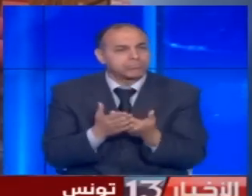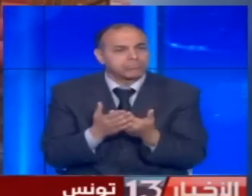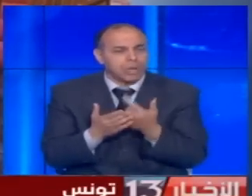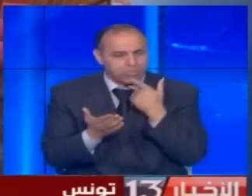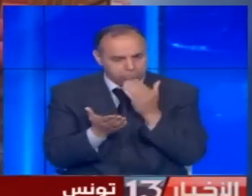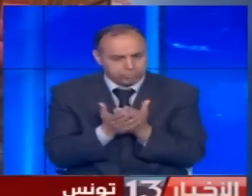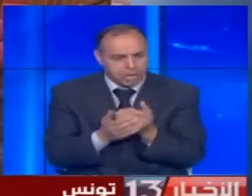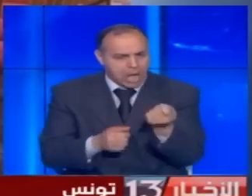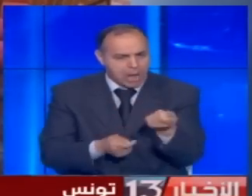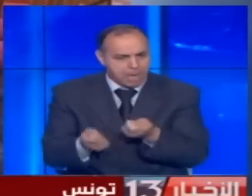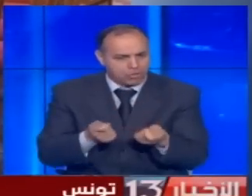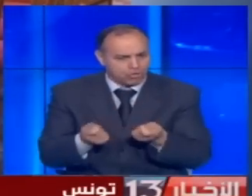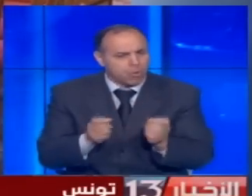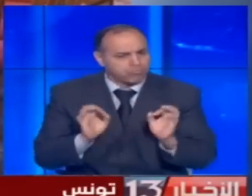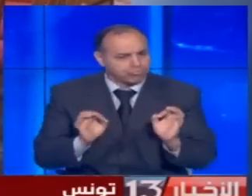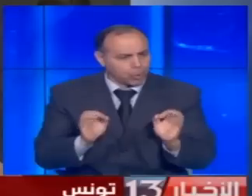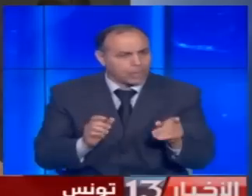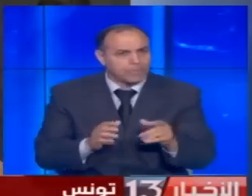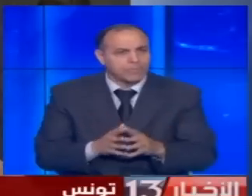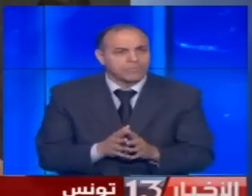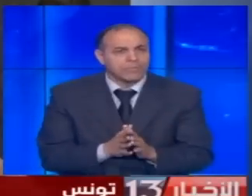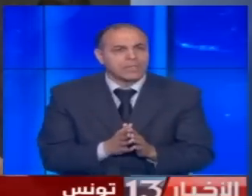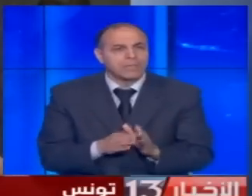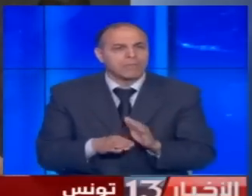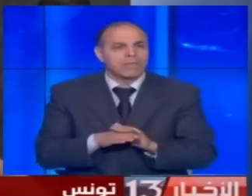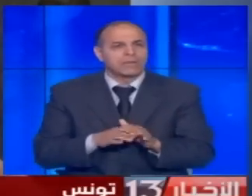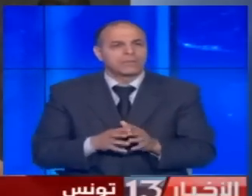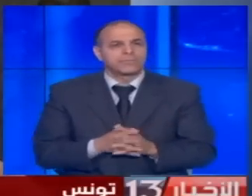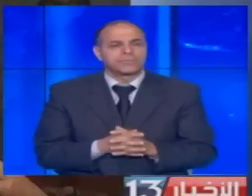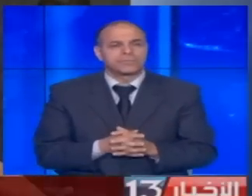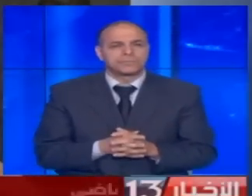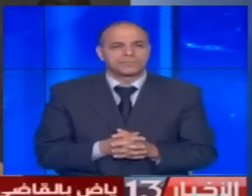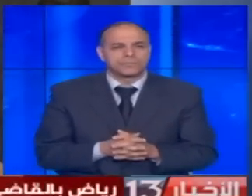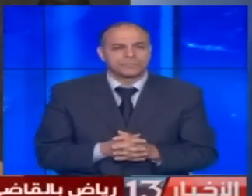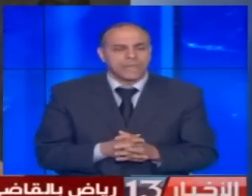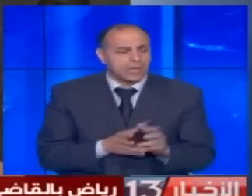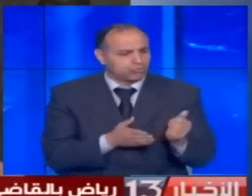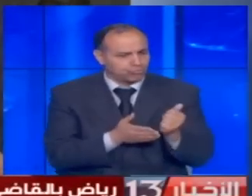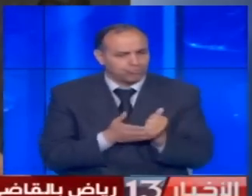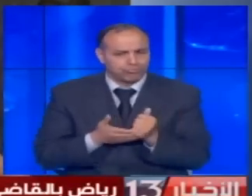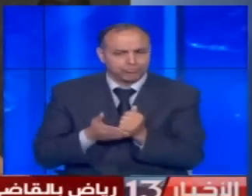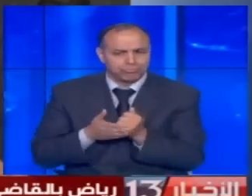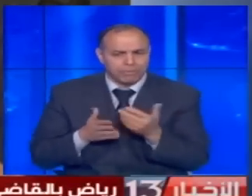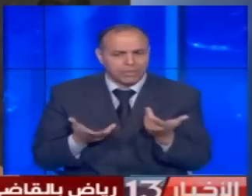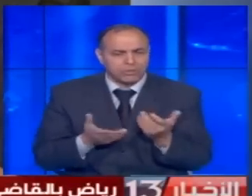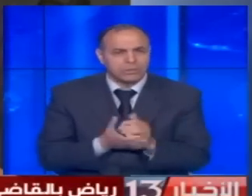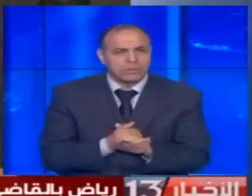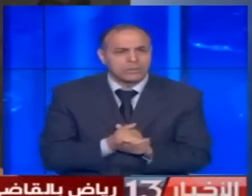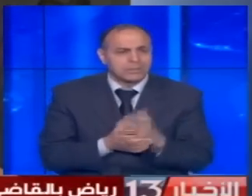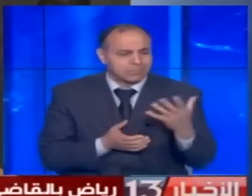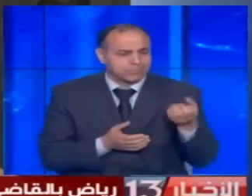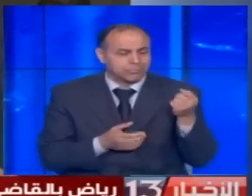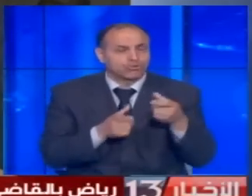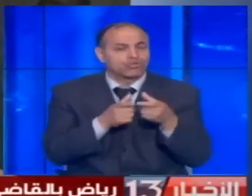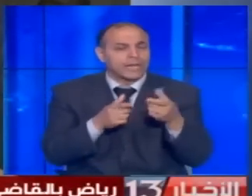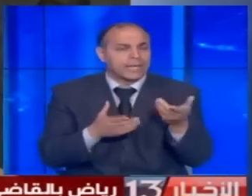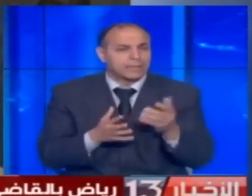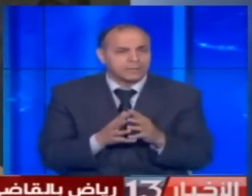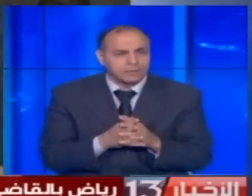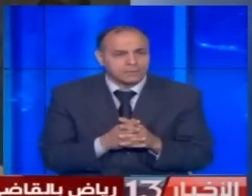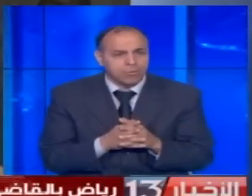على المعاملات التجاريه من شانه يشجع اه اصحاب المؤسسات